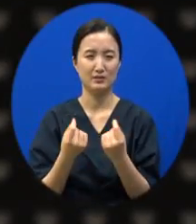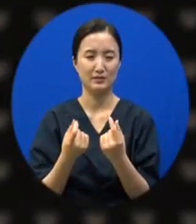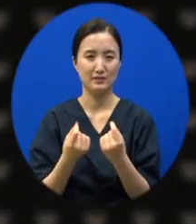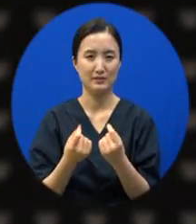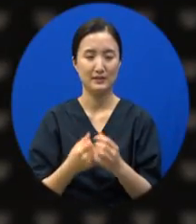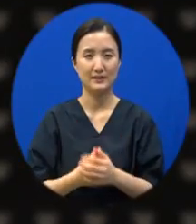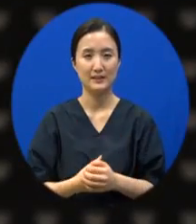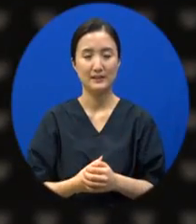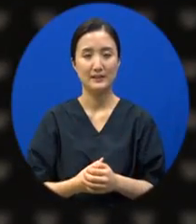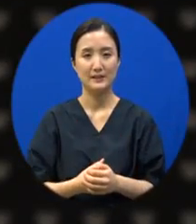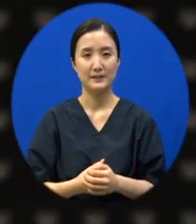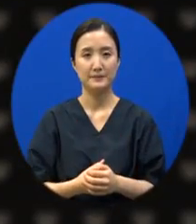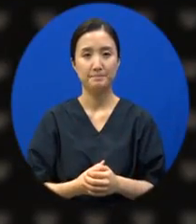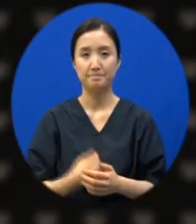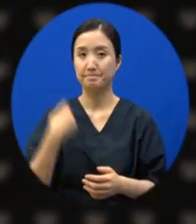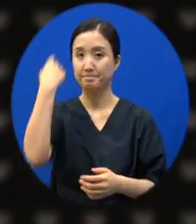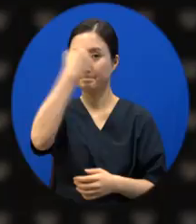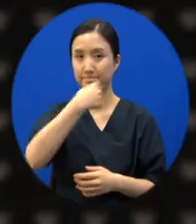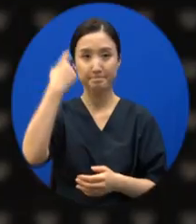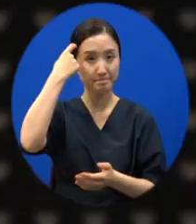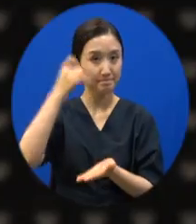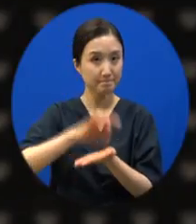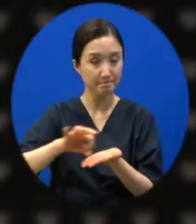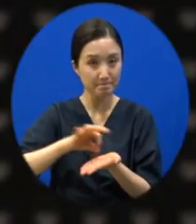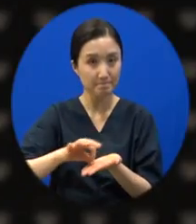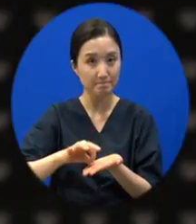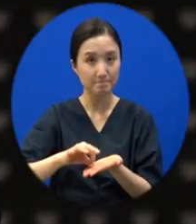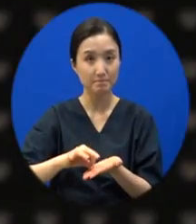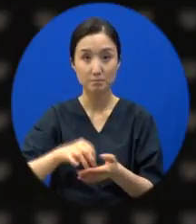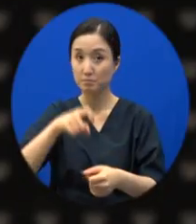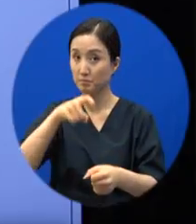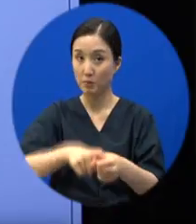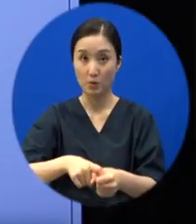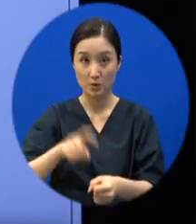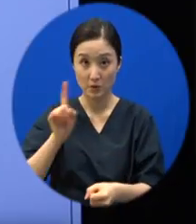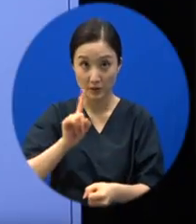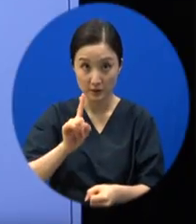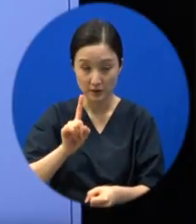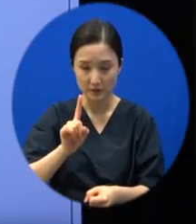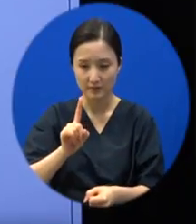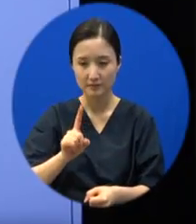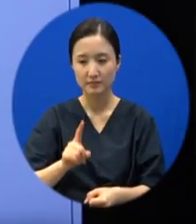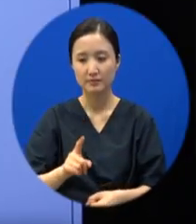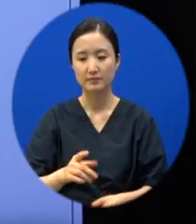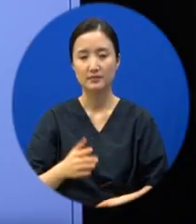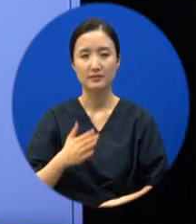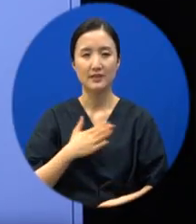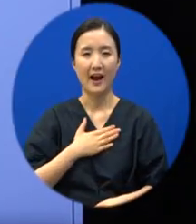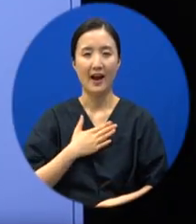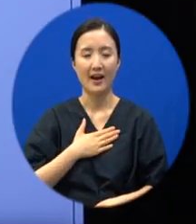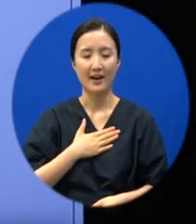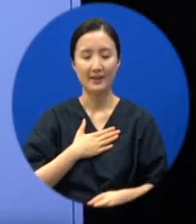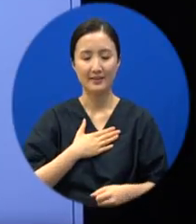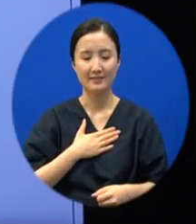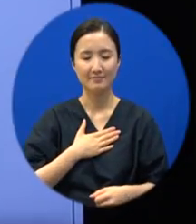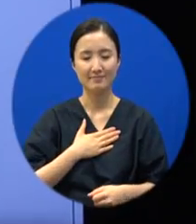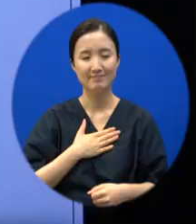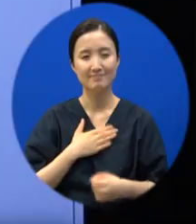이 외모관리의 첫 번째 목적을 이렇게 말씀을 드리고 싶어요. 나를 돌보는 행위다.